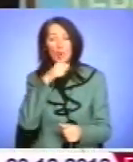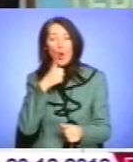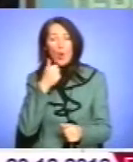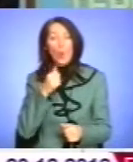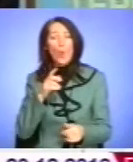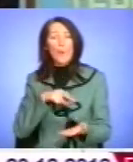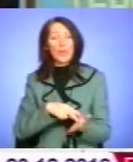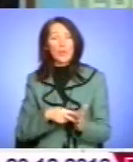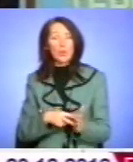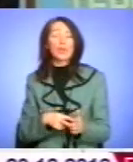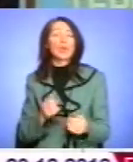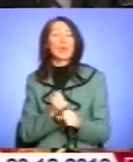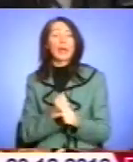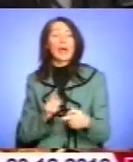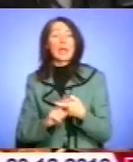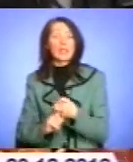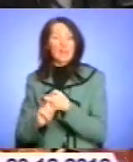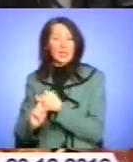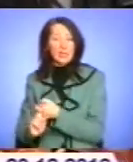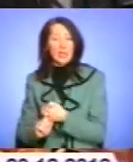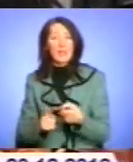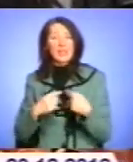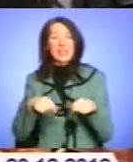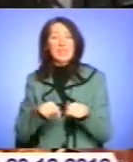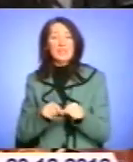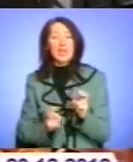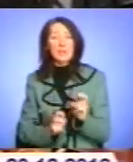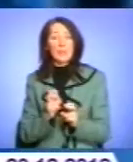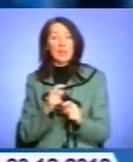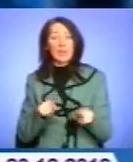планують установити зв'язки у сфері підприємництва та освіти.